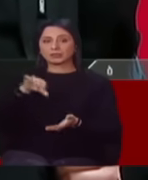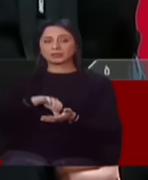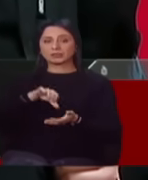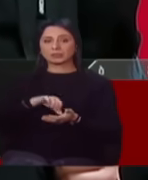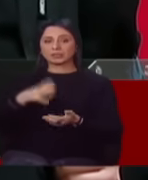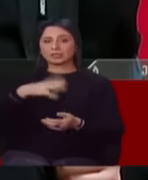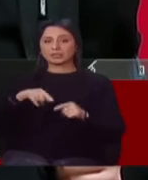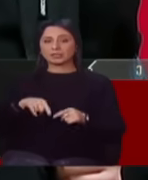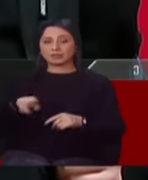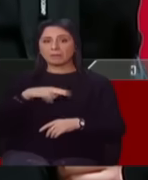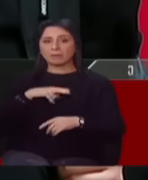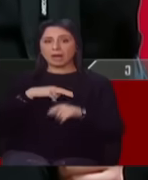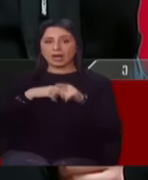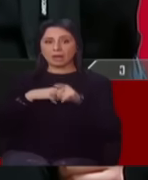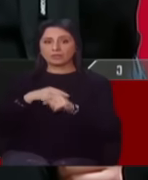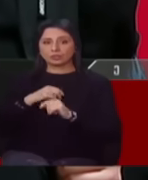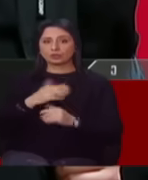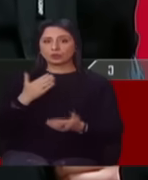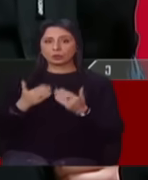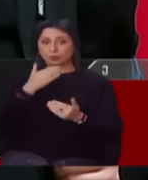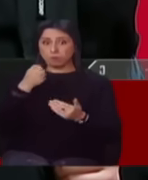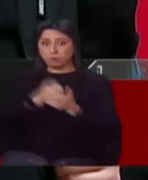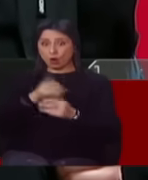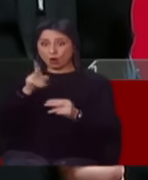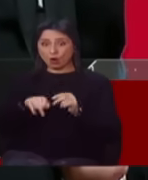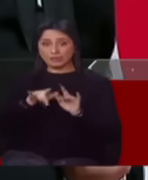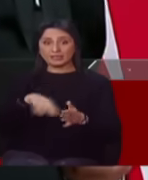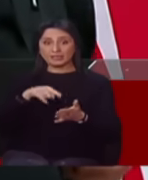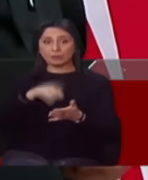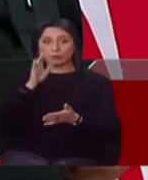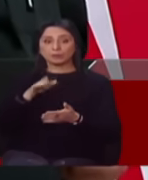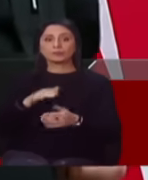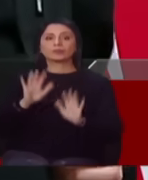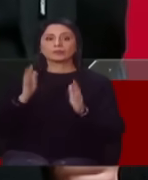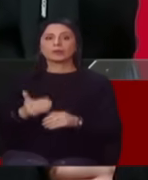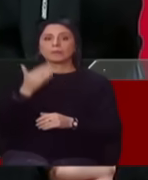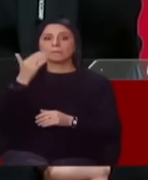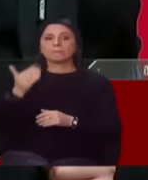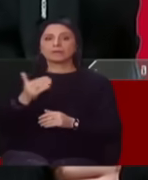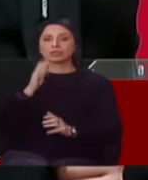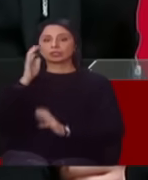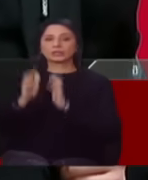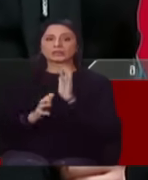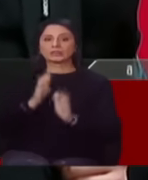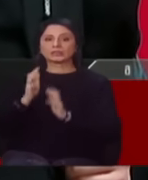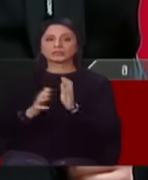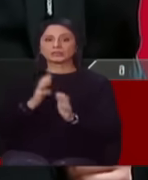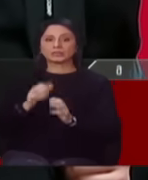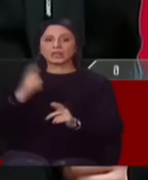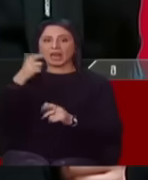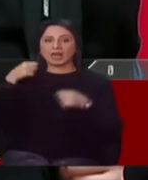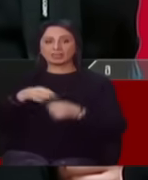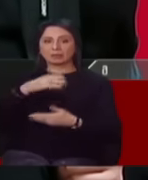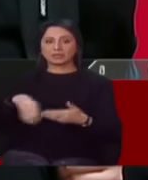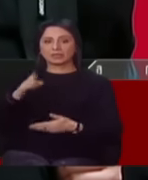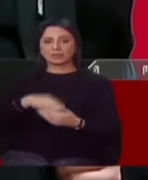წარმომადგენლები საქართველოს პარლამენტში თუ ბოლომდე მიიყვანენ ამ საქმეს, მოხდება მათი საერთაშორისო